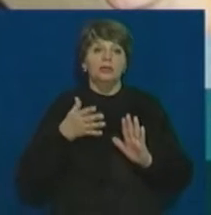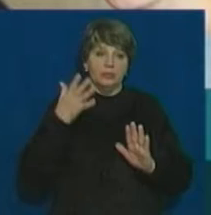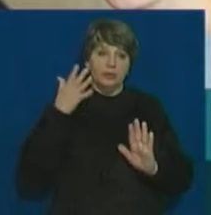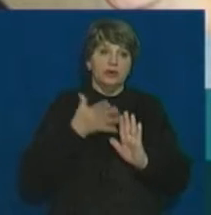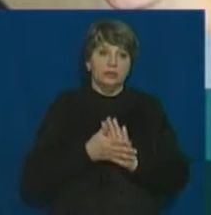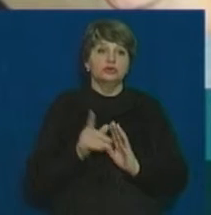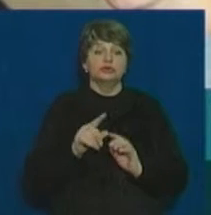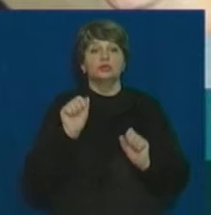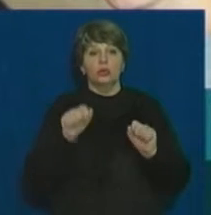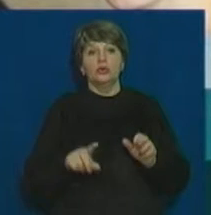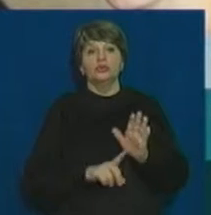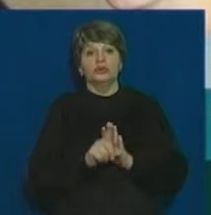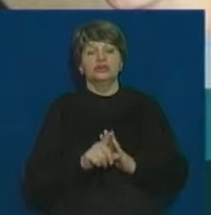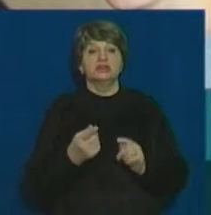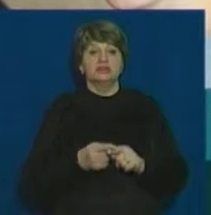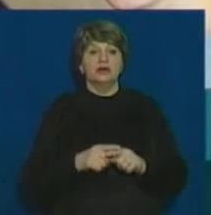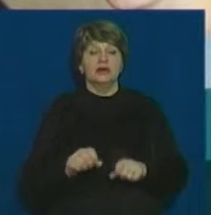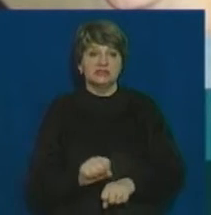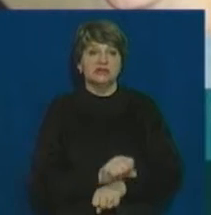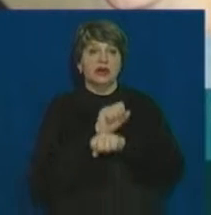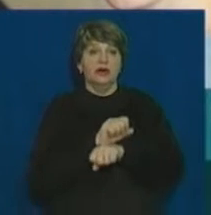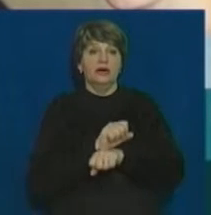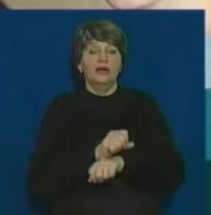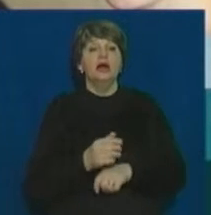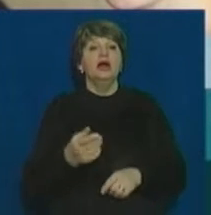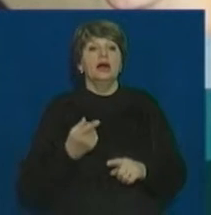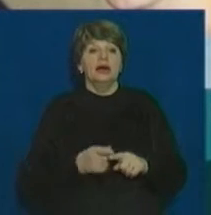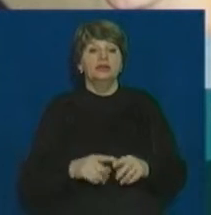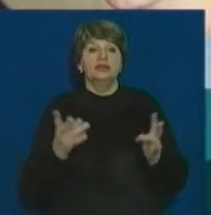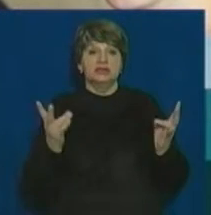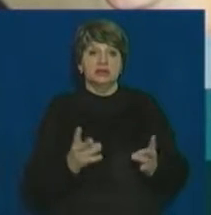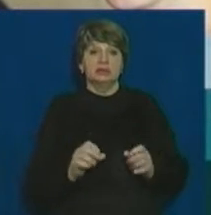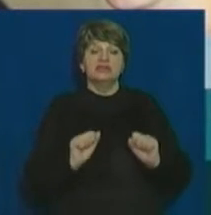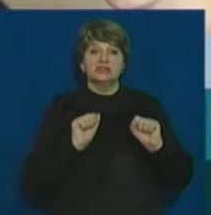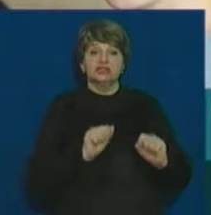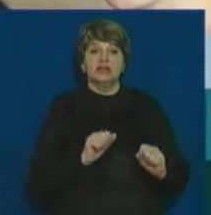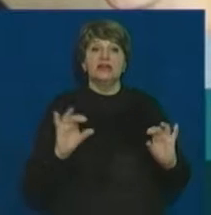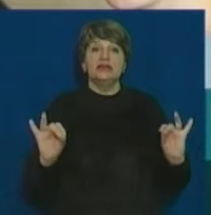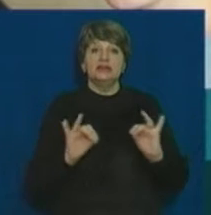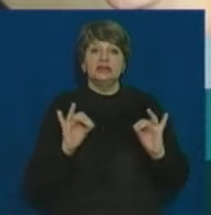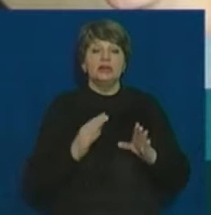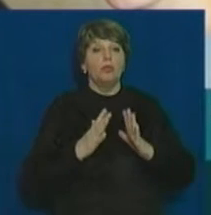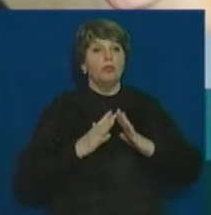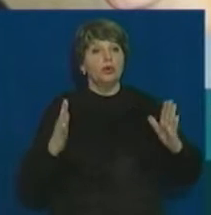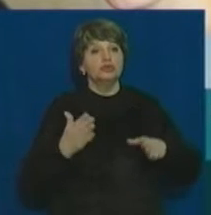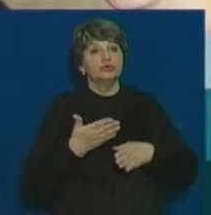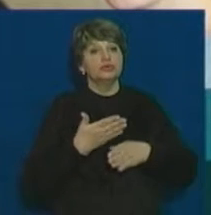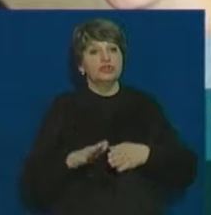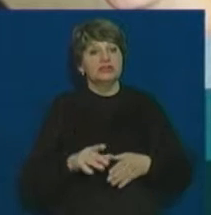прикриття руху, влада буде розуміти, що вона захищає інтереси більшої частини мешканців міста,